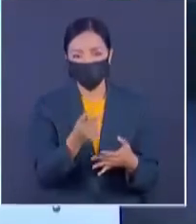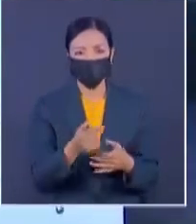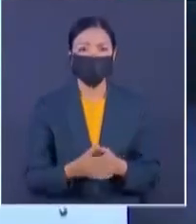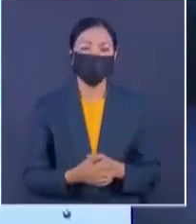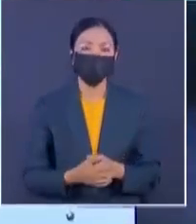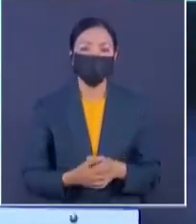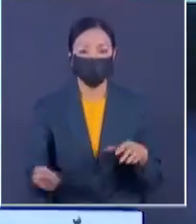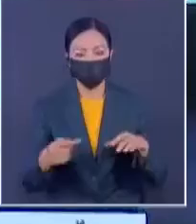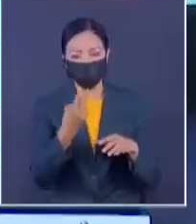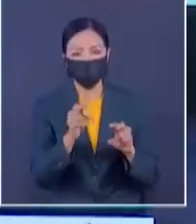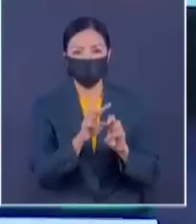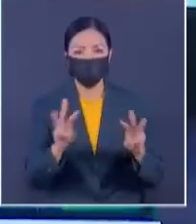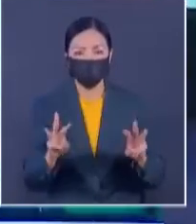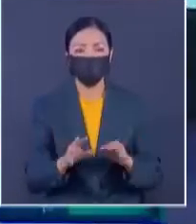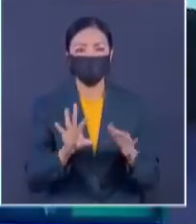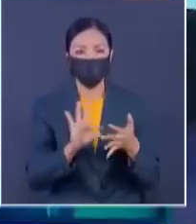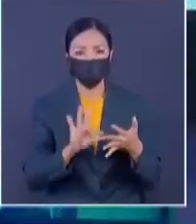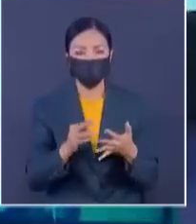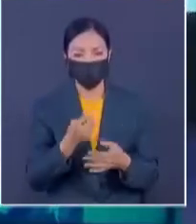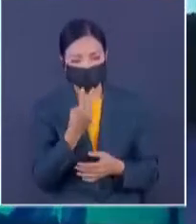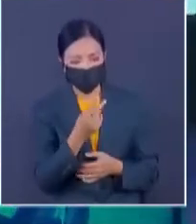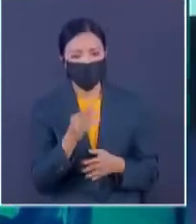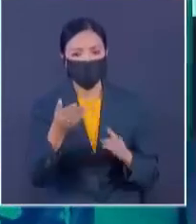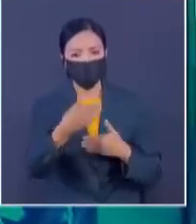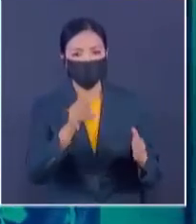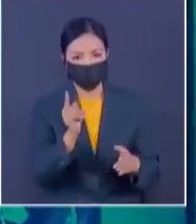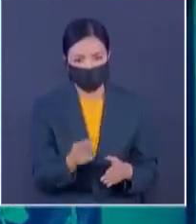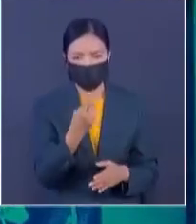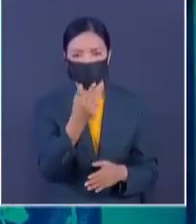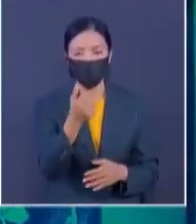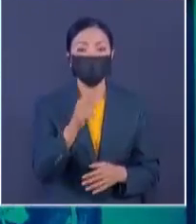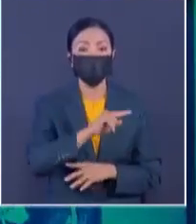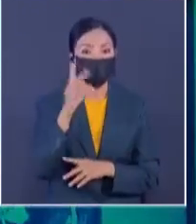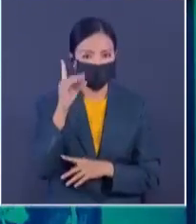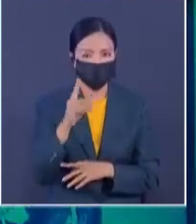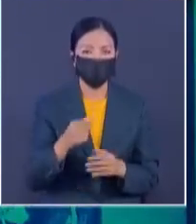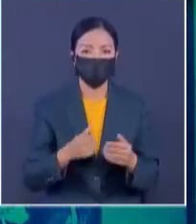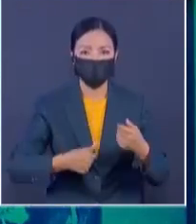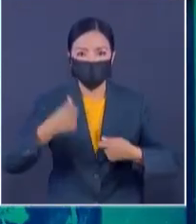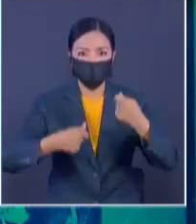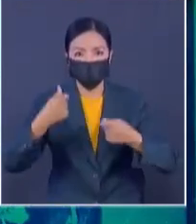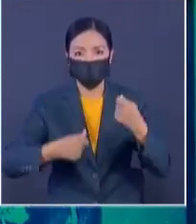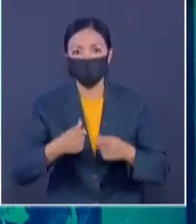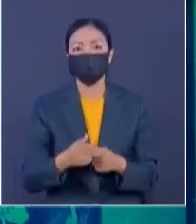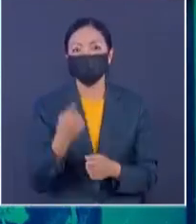ไปยังเข้าไปดูในเว็บไซต์ก่อนแล้วก็ติดต่อไปดูห้องจริงก็ได้วันนี้นะครับแล้วก็เดี๋ยวพรุ่งนี้สู้ราคากันถ้าใครสนใจ ครับผมส่วน